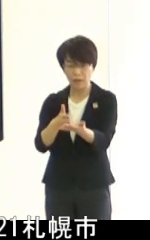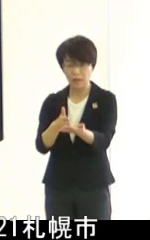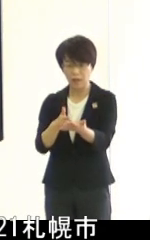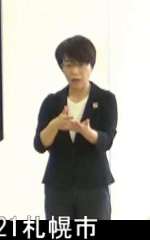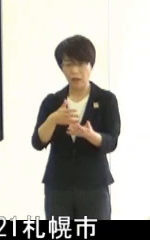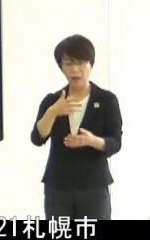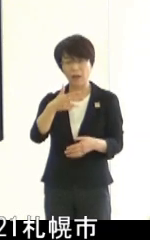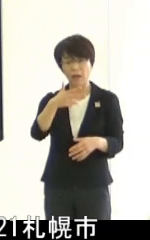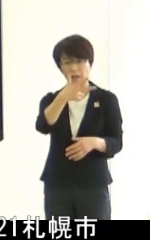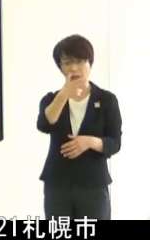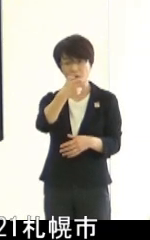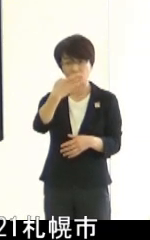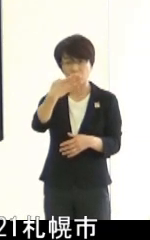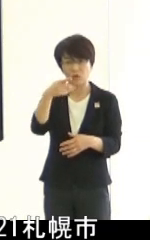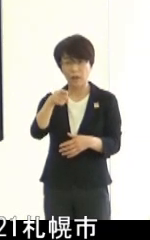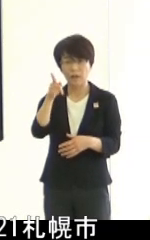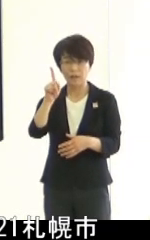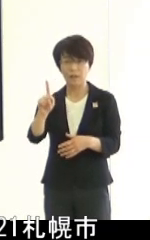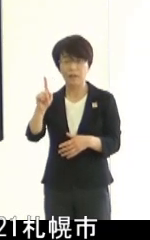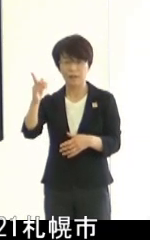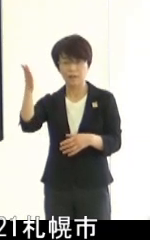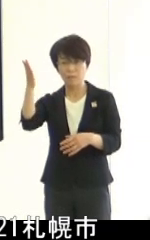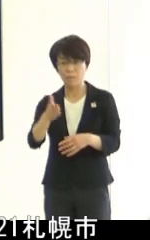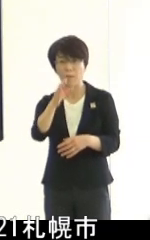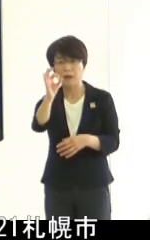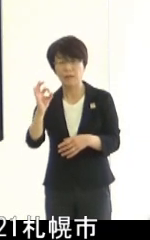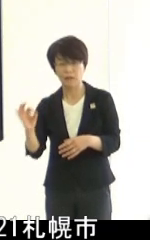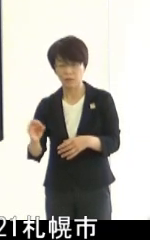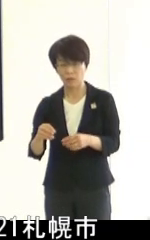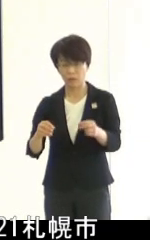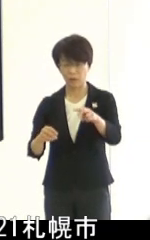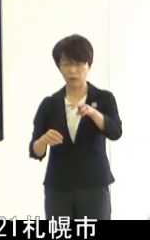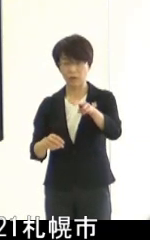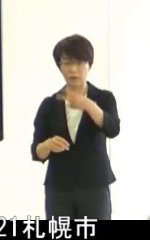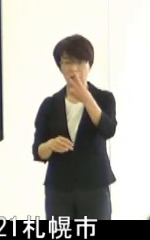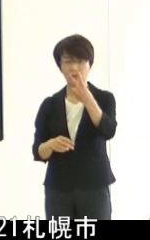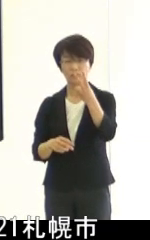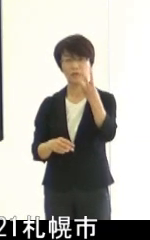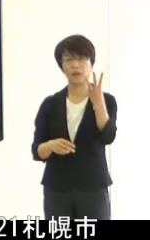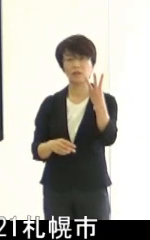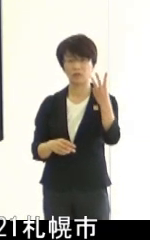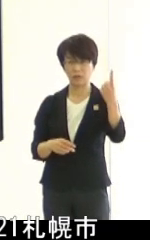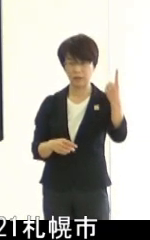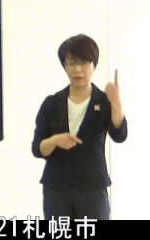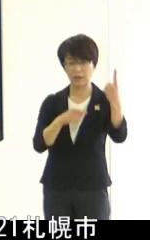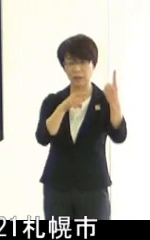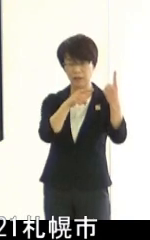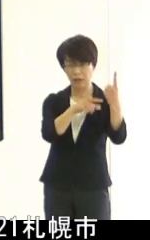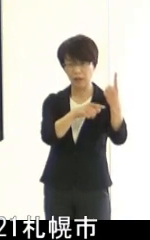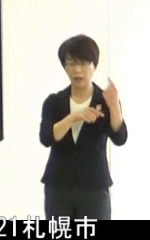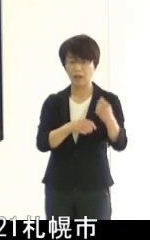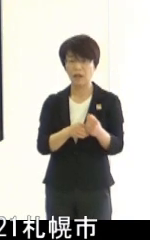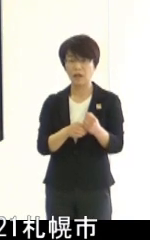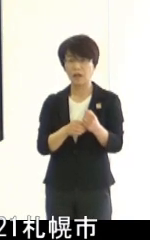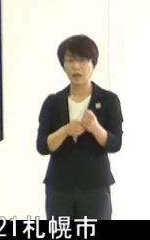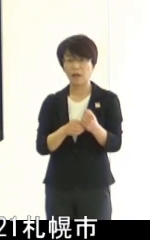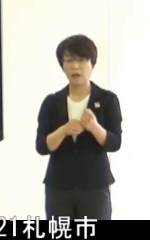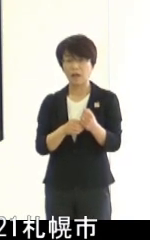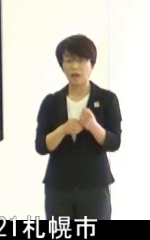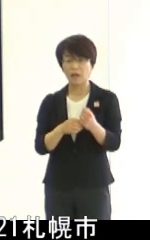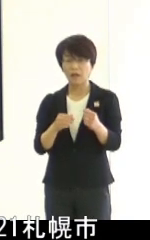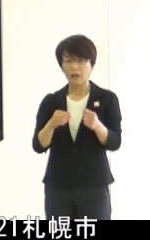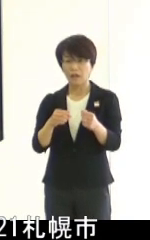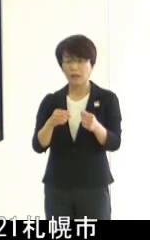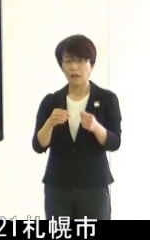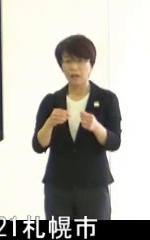79.1%にあたります231件につきまして回収が可能なあ